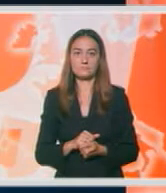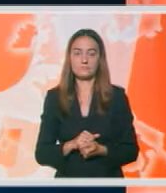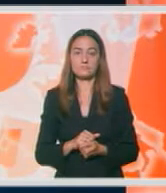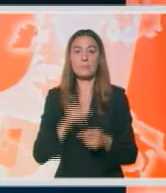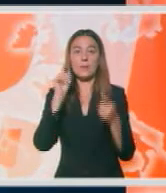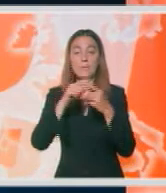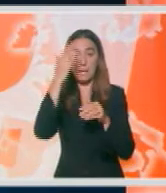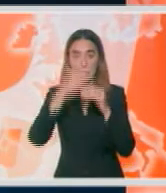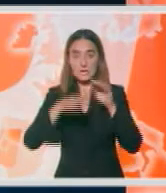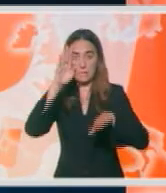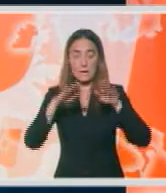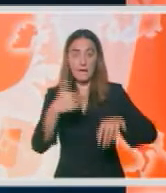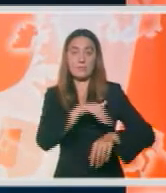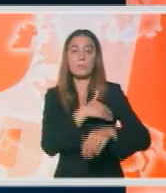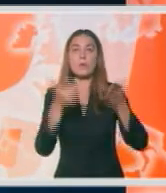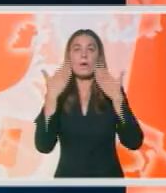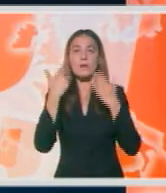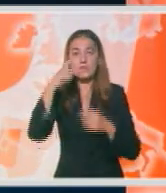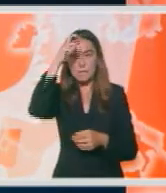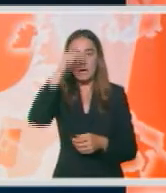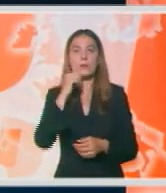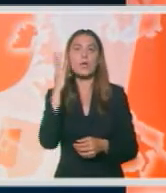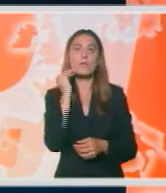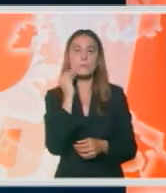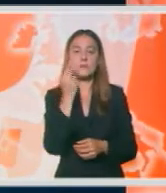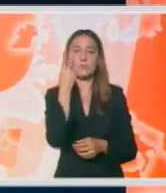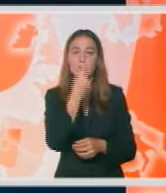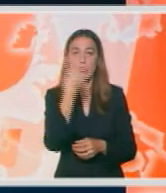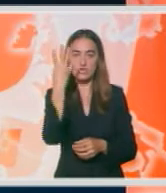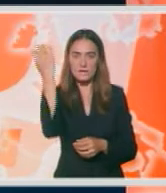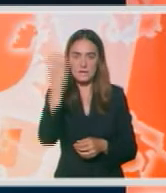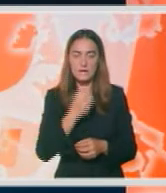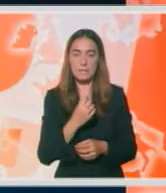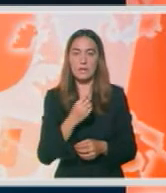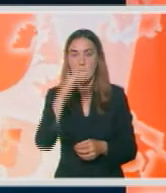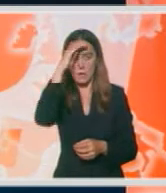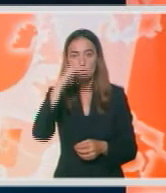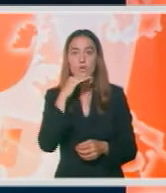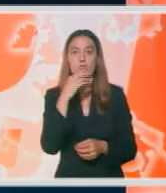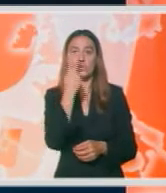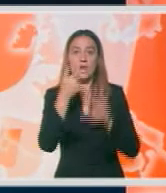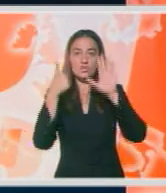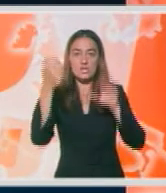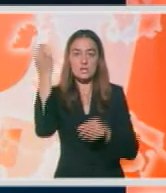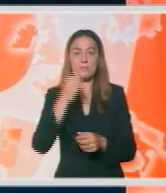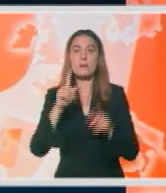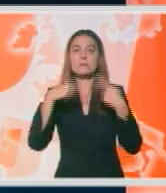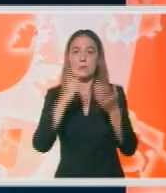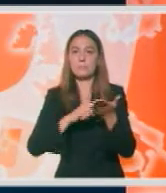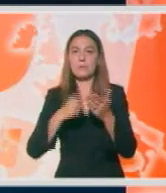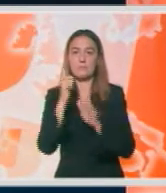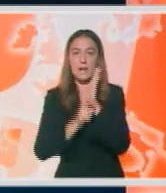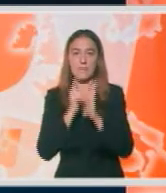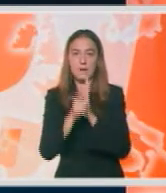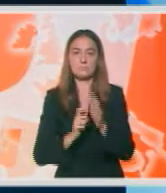Prema poslednjim merenjima, temperatura vazduha u Beogradu i Novom Sadu je 24 stepena, u Nišu 26 stepeni. Sledi prognoza